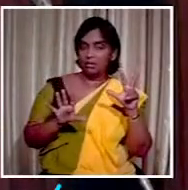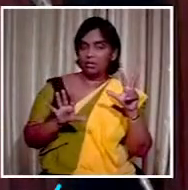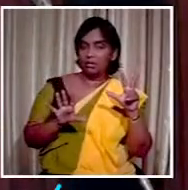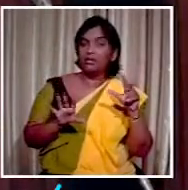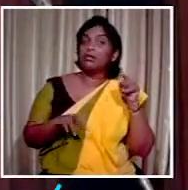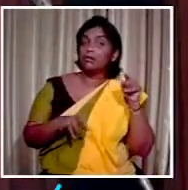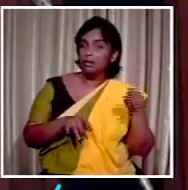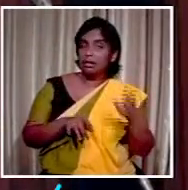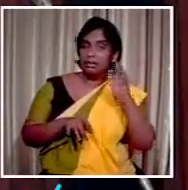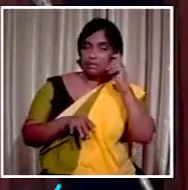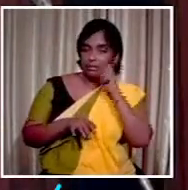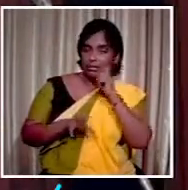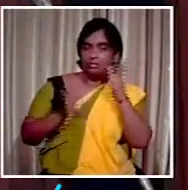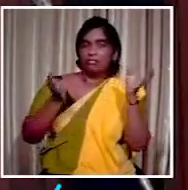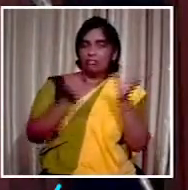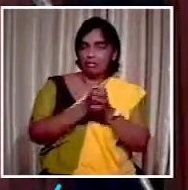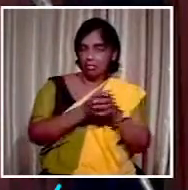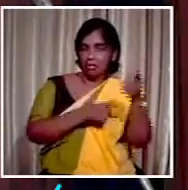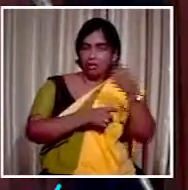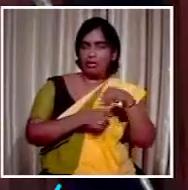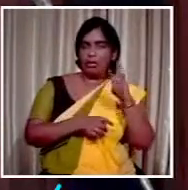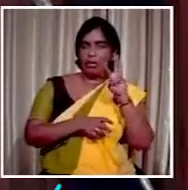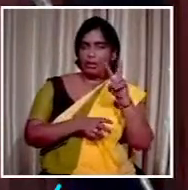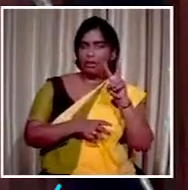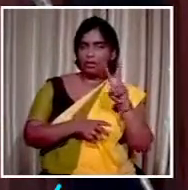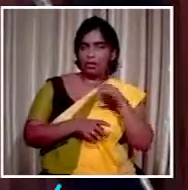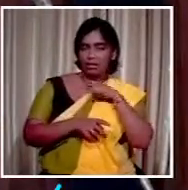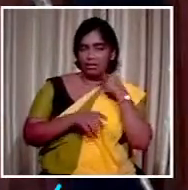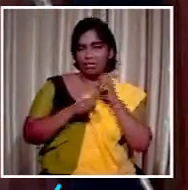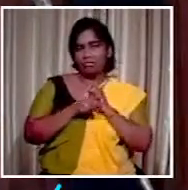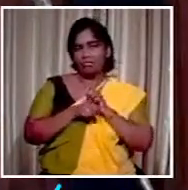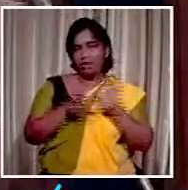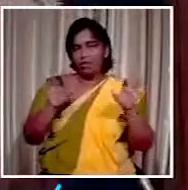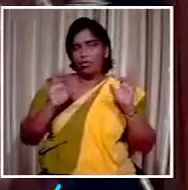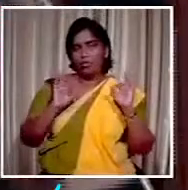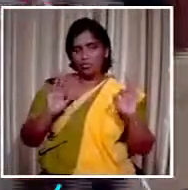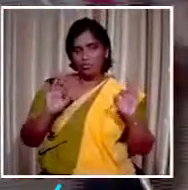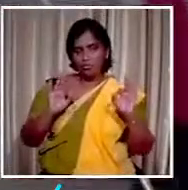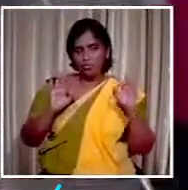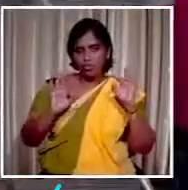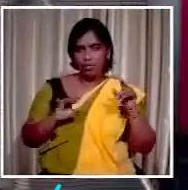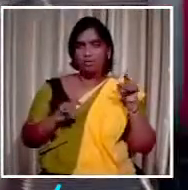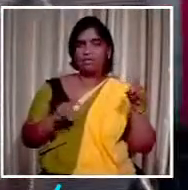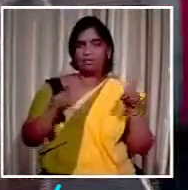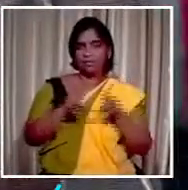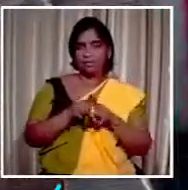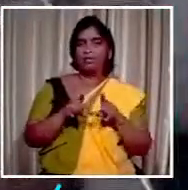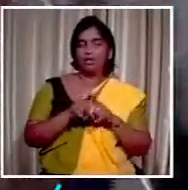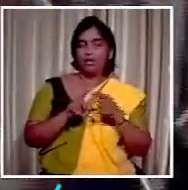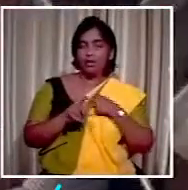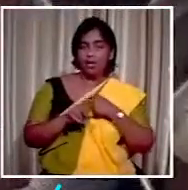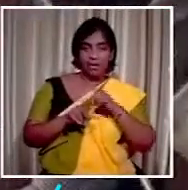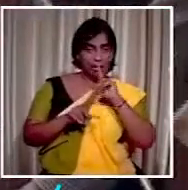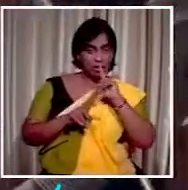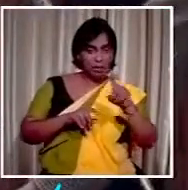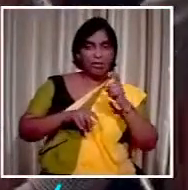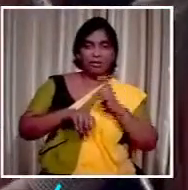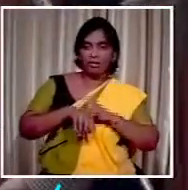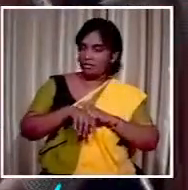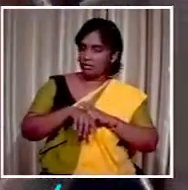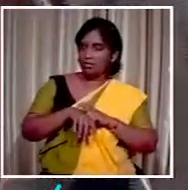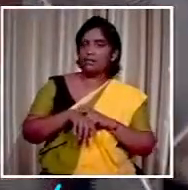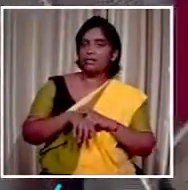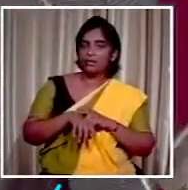me antawadi kandayame 32k me rata levilak karanda soodanamen innawai kiyala mama kiyapu welawae